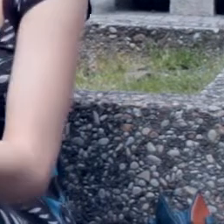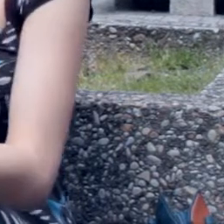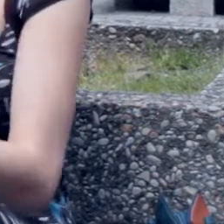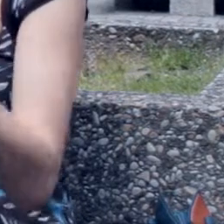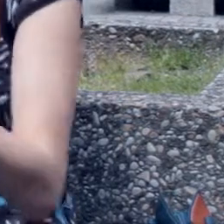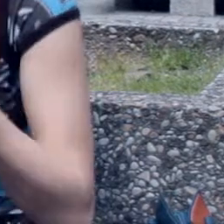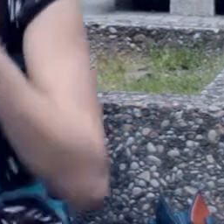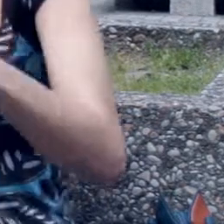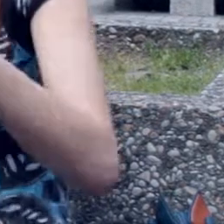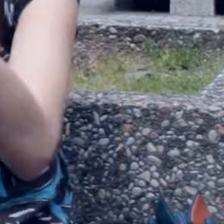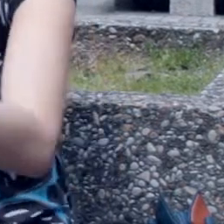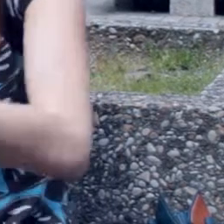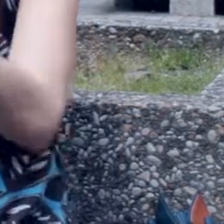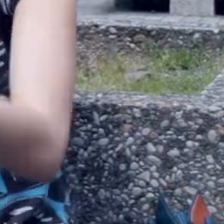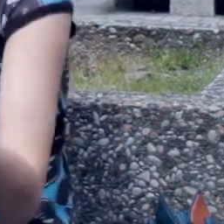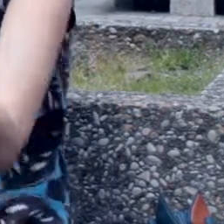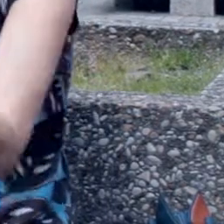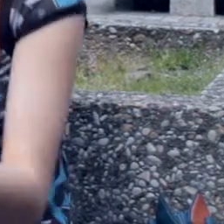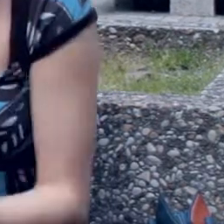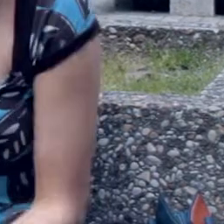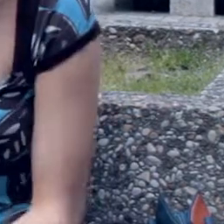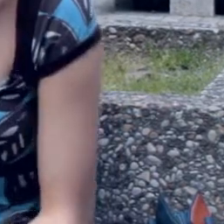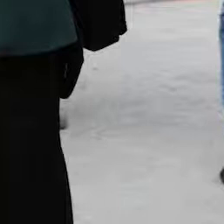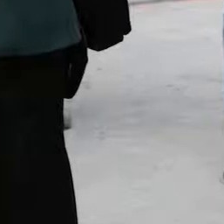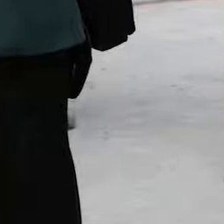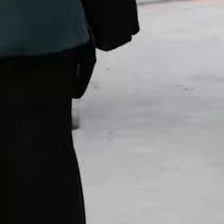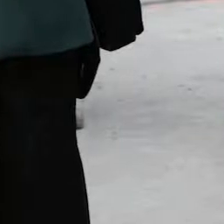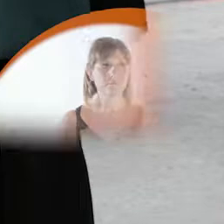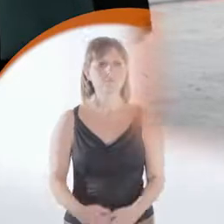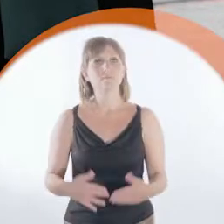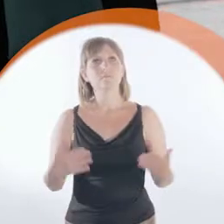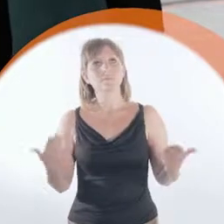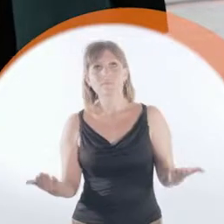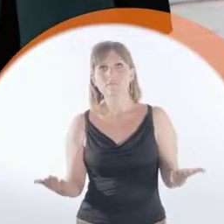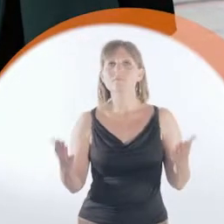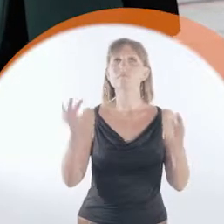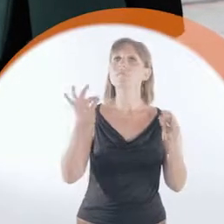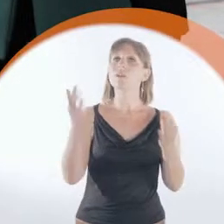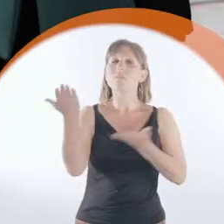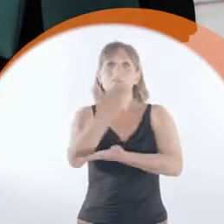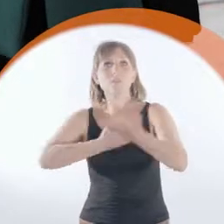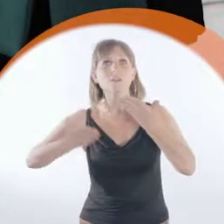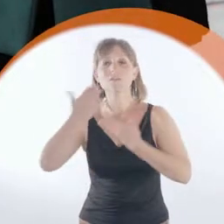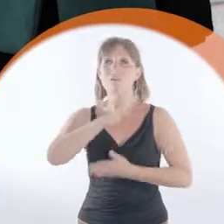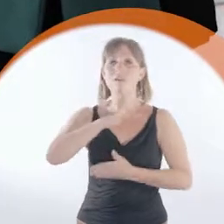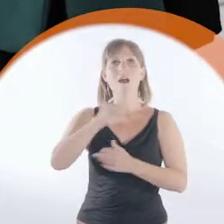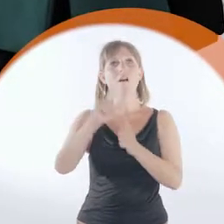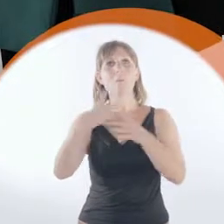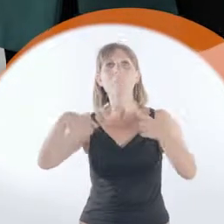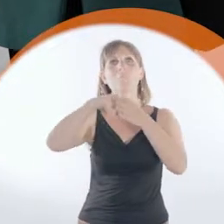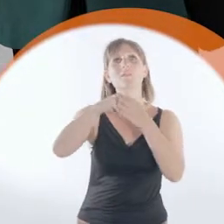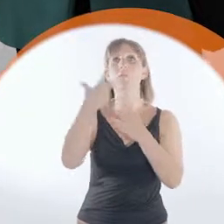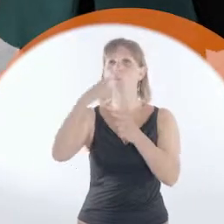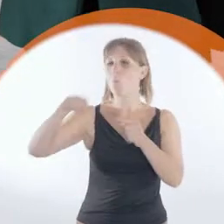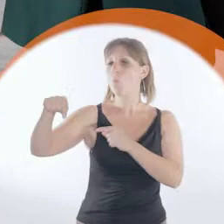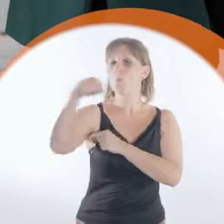'accessibilité et ainsi faire évoluer les choses. Et puis, dans ce panel que constitue la discussion à trois,